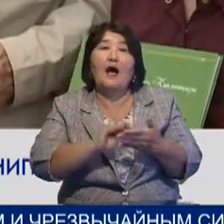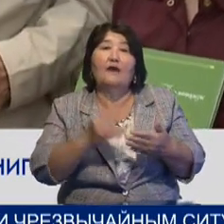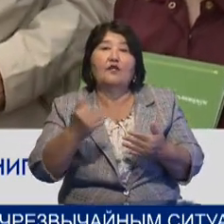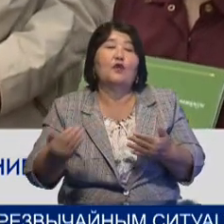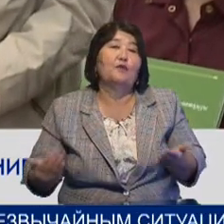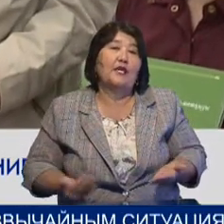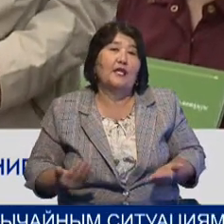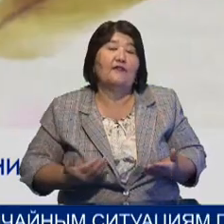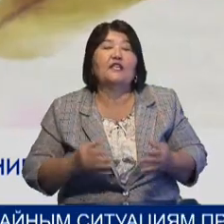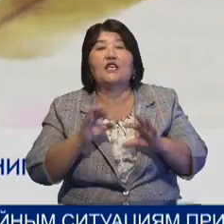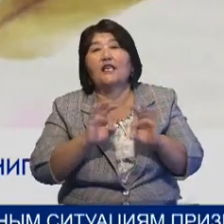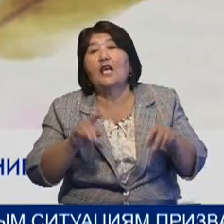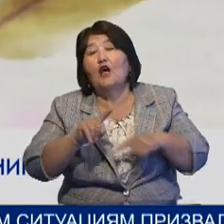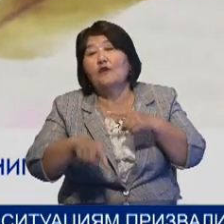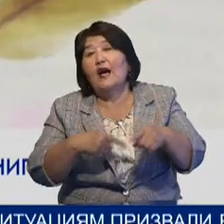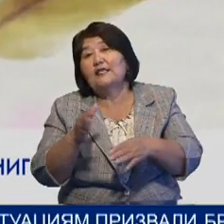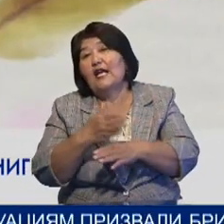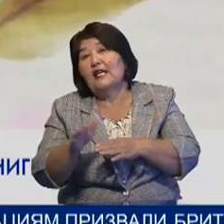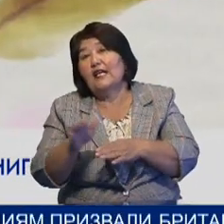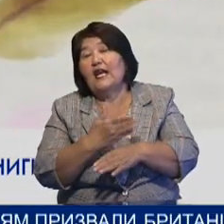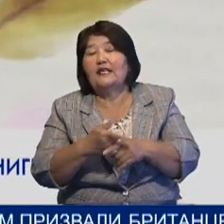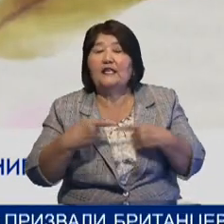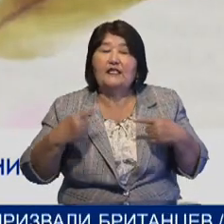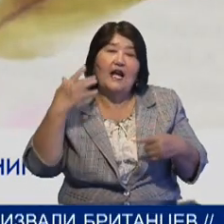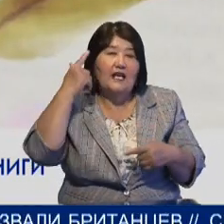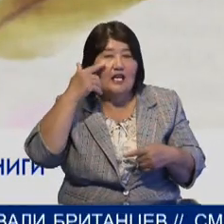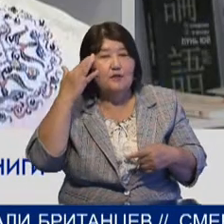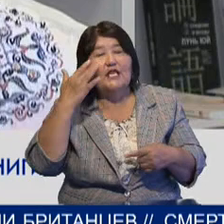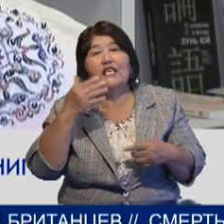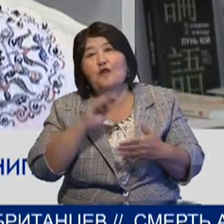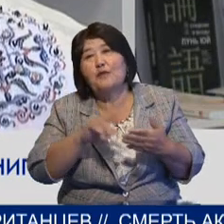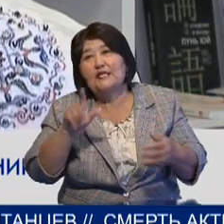биографические сведения в остальных разделах статьи и размышления